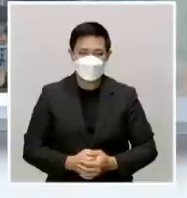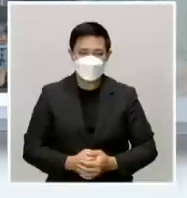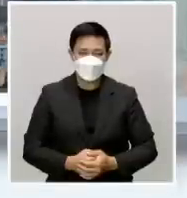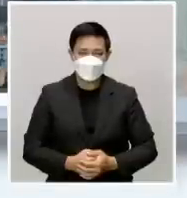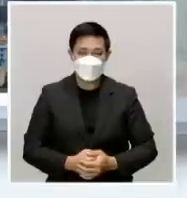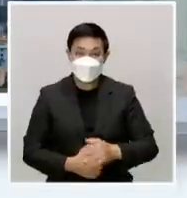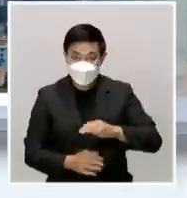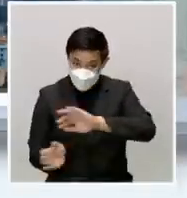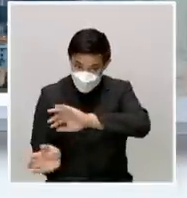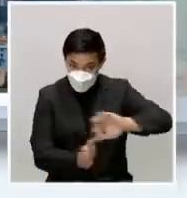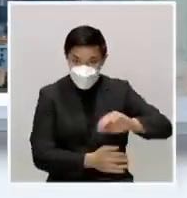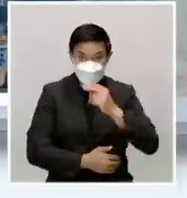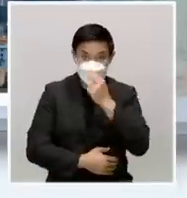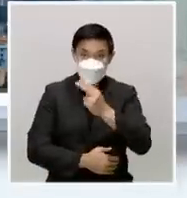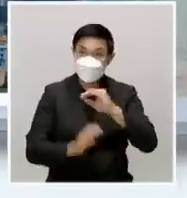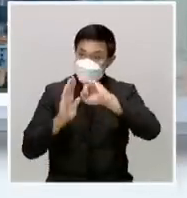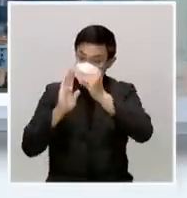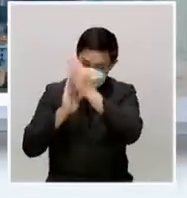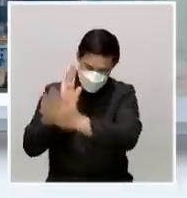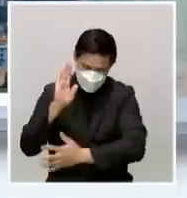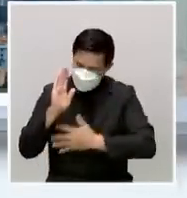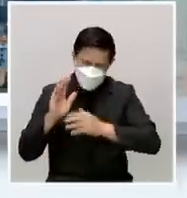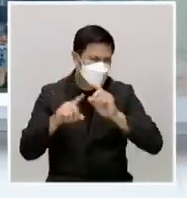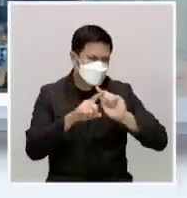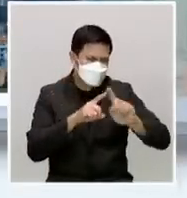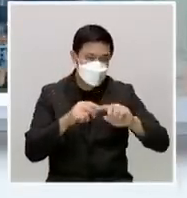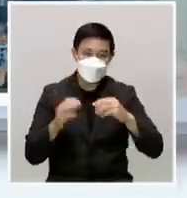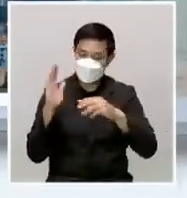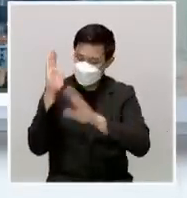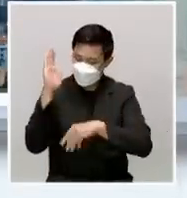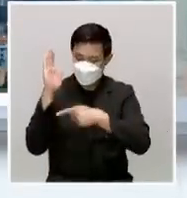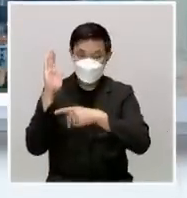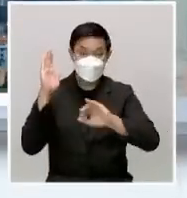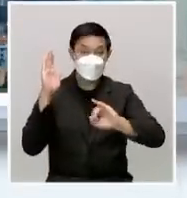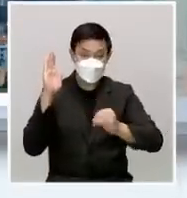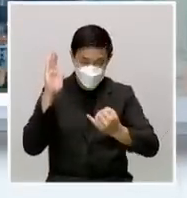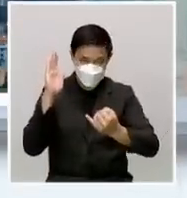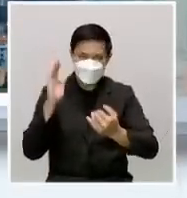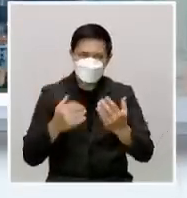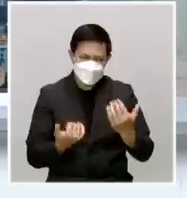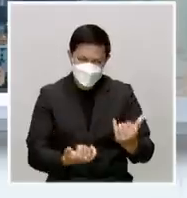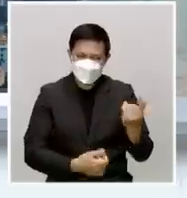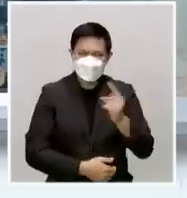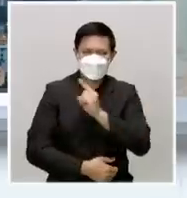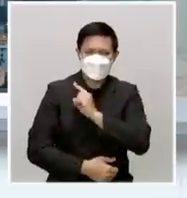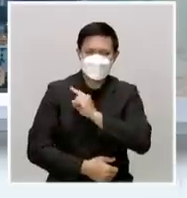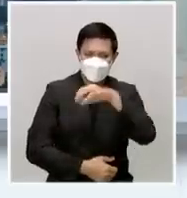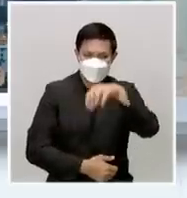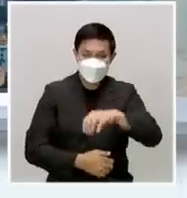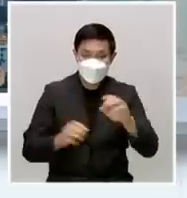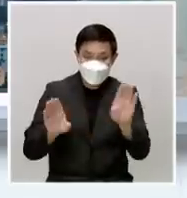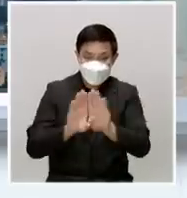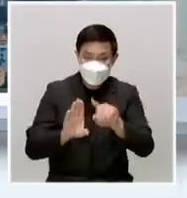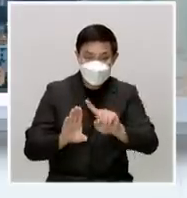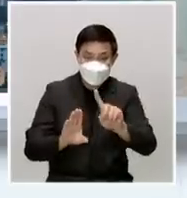พาคุณผู้ชมไปดูสถานการณ์รายจังหวัดกันบ้างนะคะล่าสุดสำหรับที่ประจวบคีรีขันธ์ทางหน่วยงานที่เกี่ยวข้องค่ะมีคำสั่งปิดที่พักคนงานก่